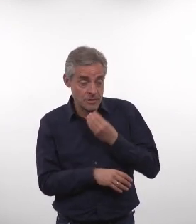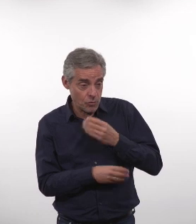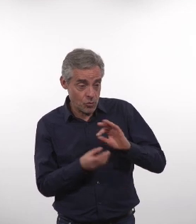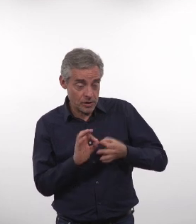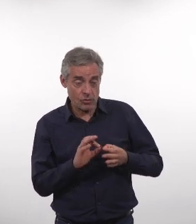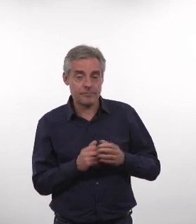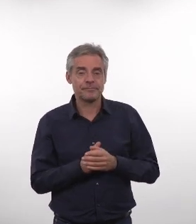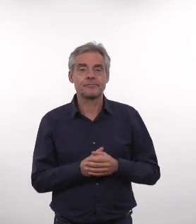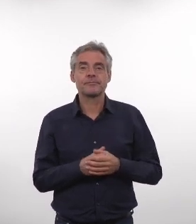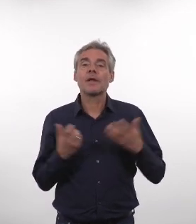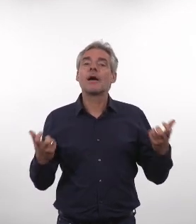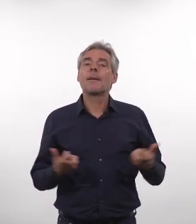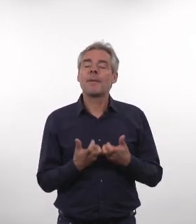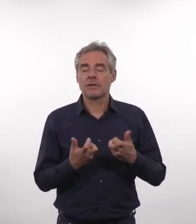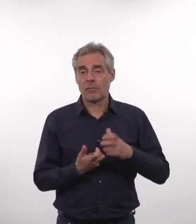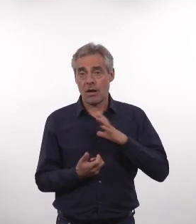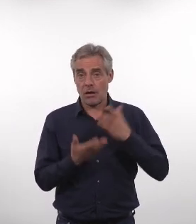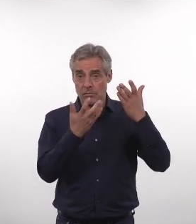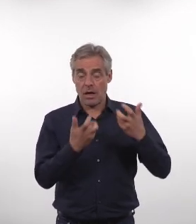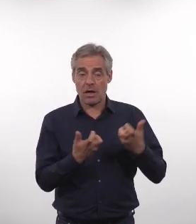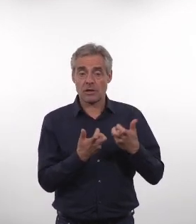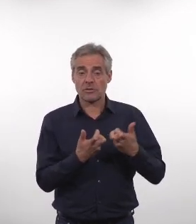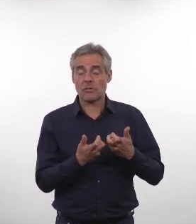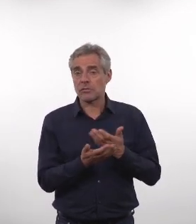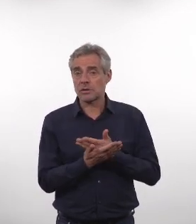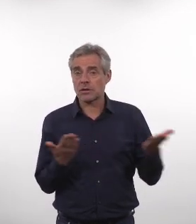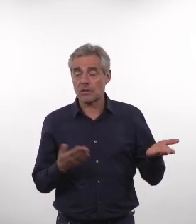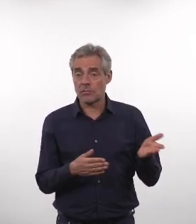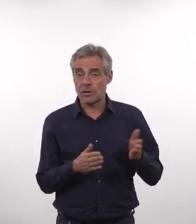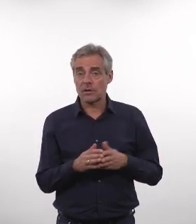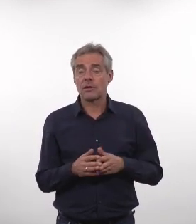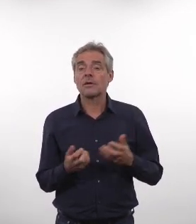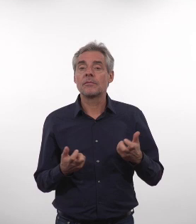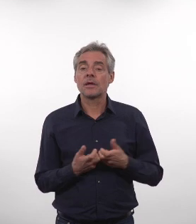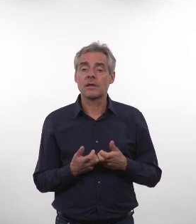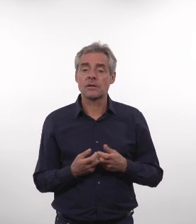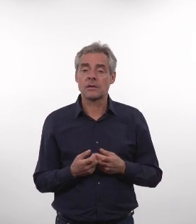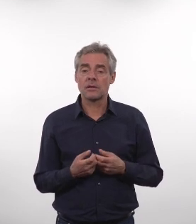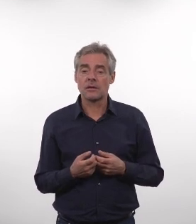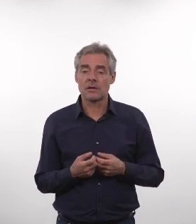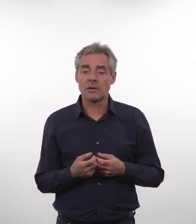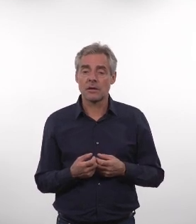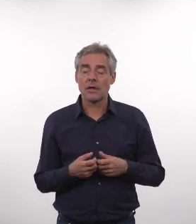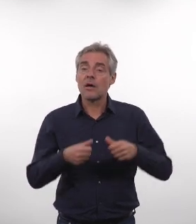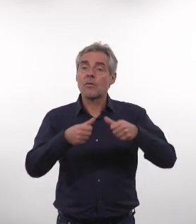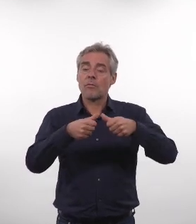plus de difficultés à la personne. Donc là, vous avez un petit exemple sur le côté. Donc, par exemple, c'est pour un